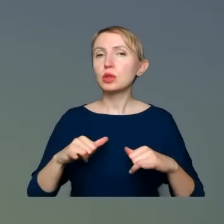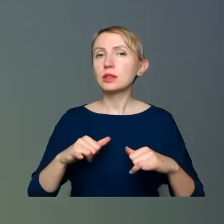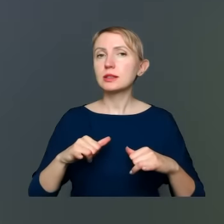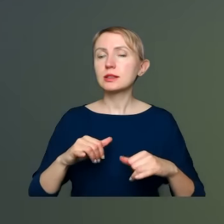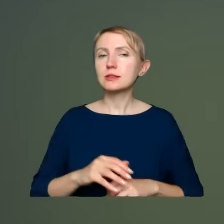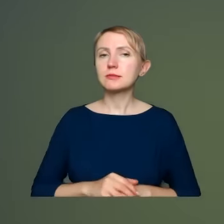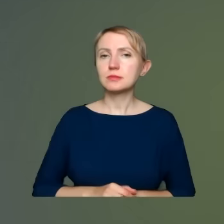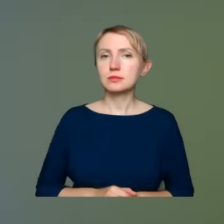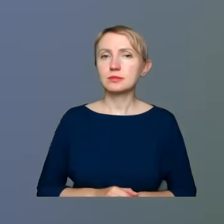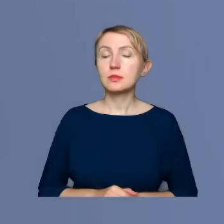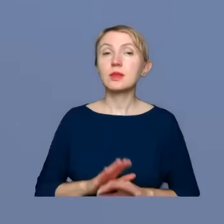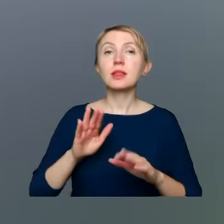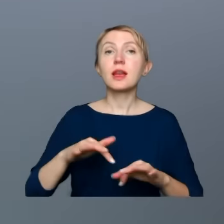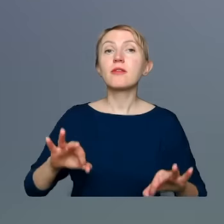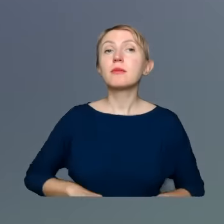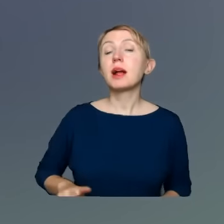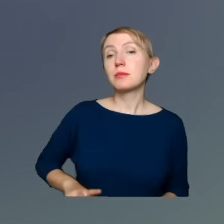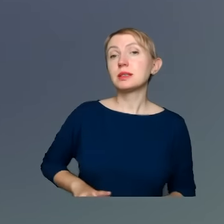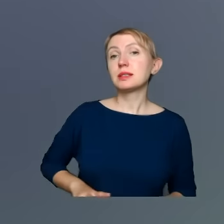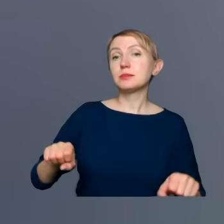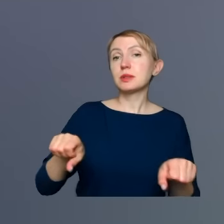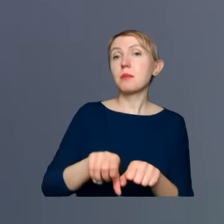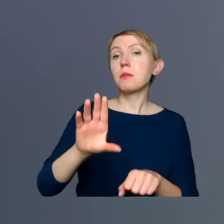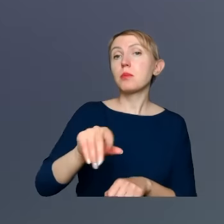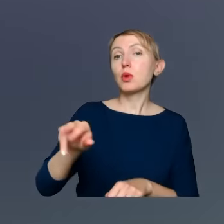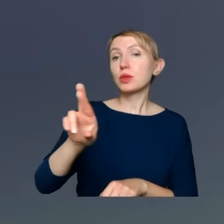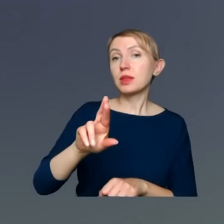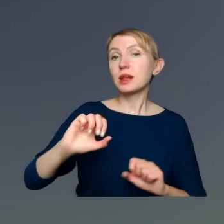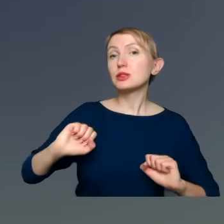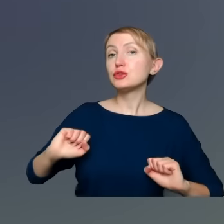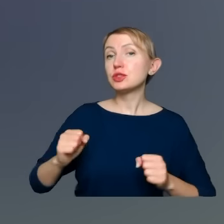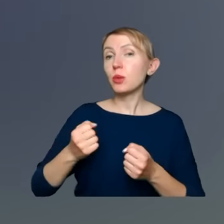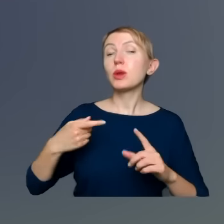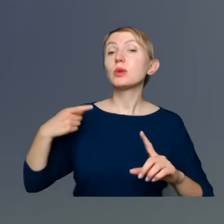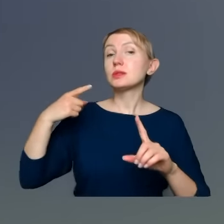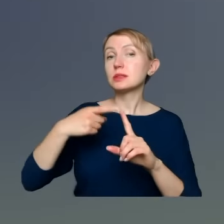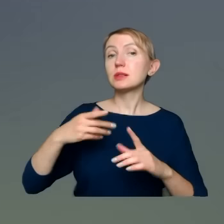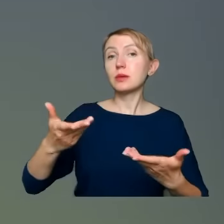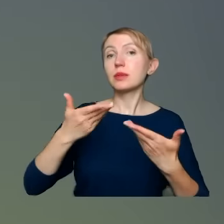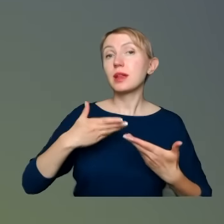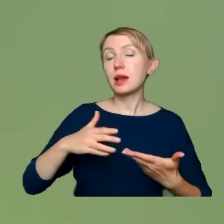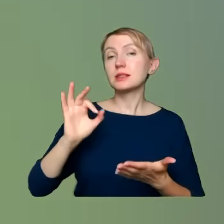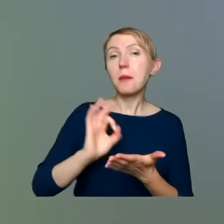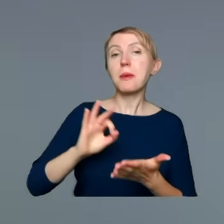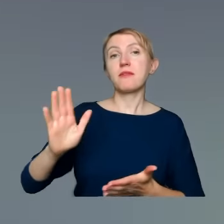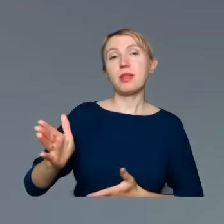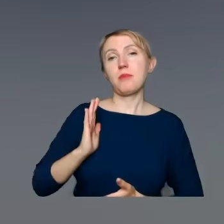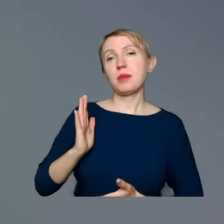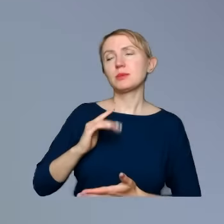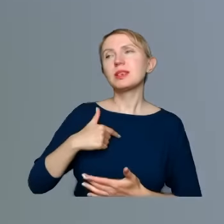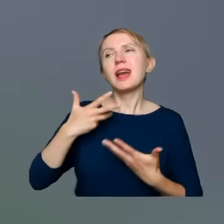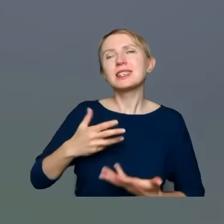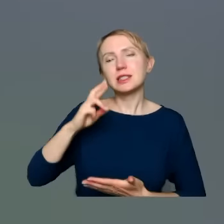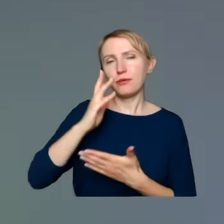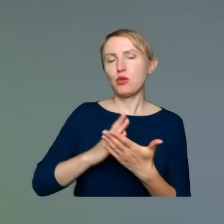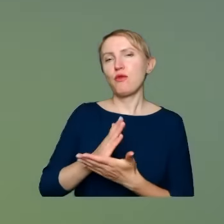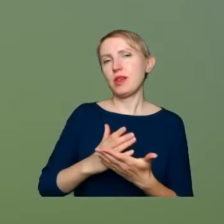i rząd i nawet pan minister sprawiedliwości, Adam Bodnar, działają w takiej intencji, by zapewnić nam bezpieczeństwo. Chcę to wierzyć